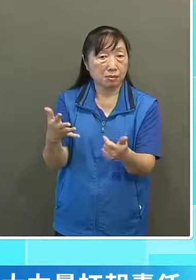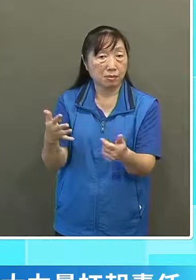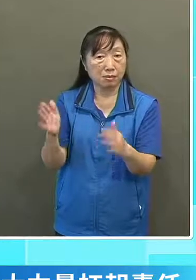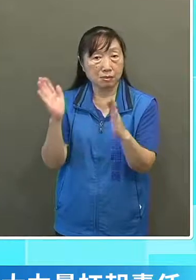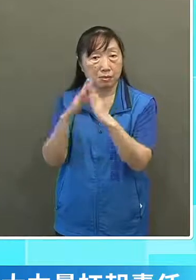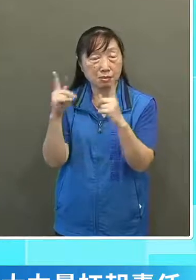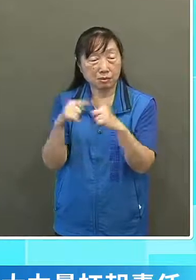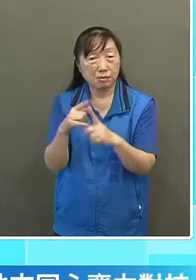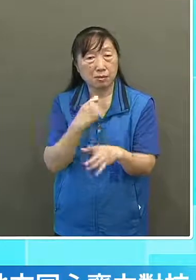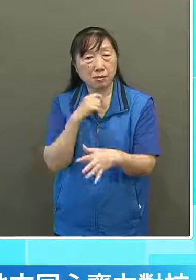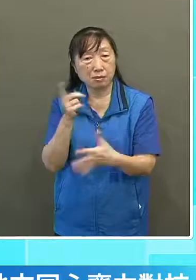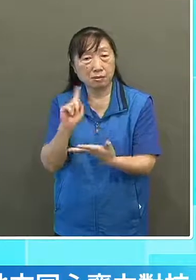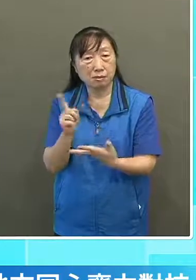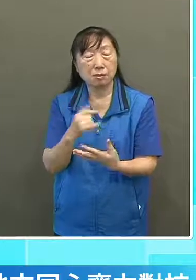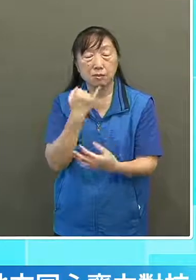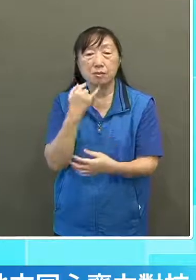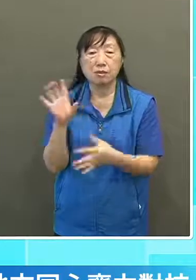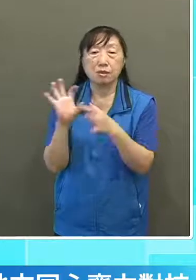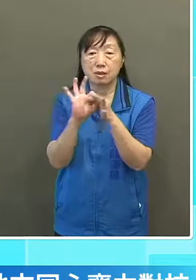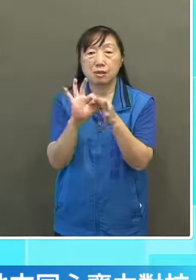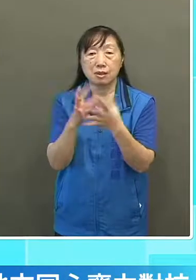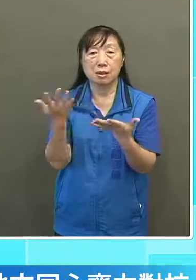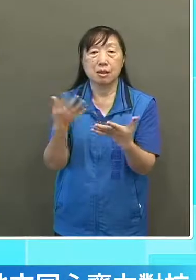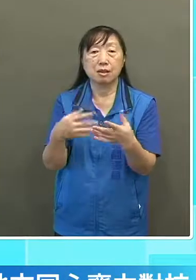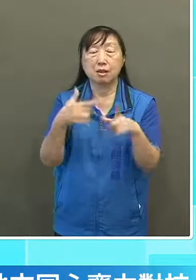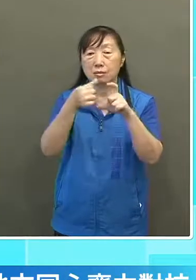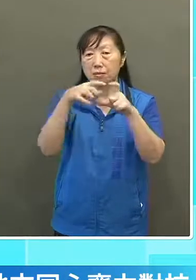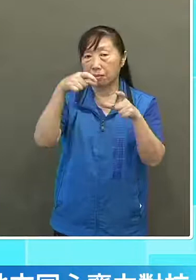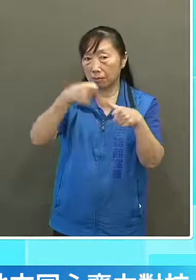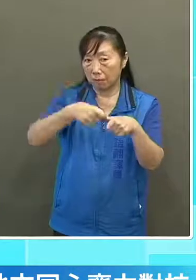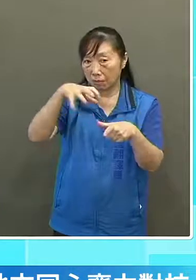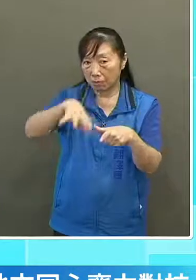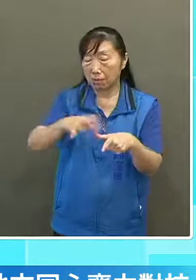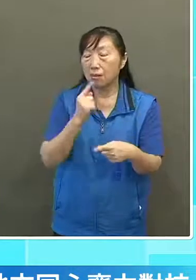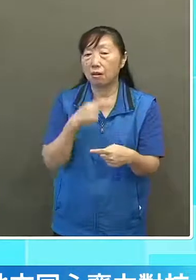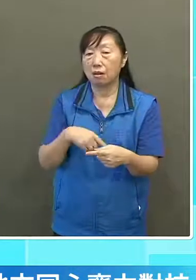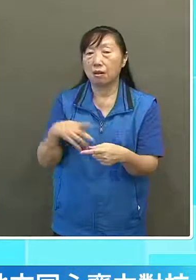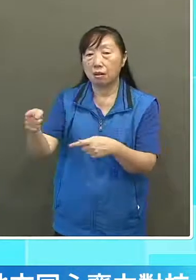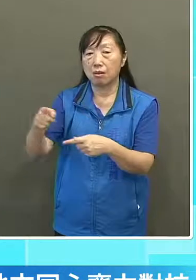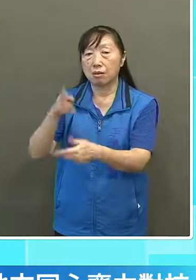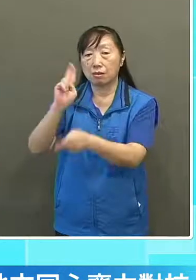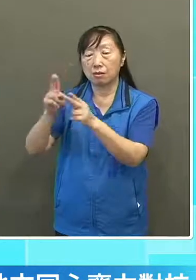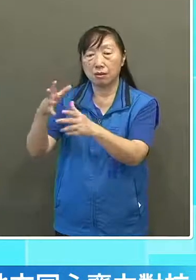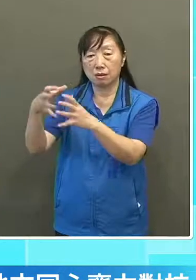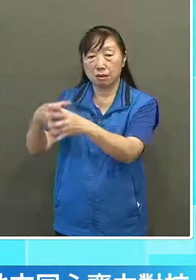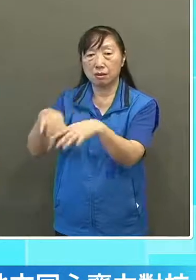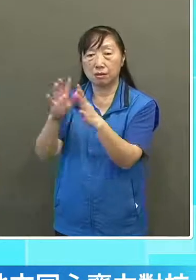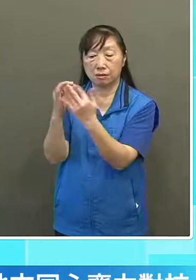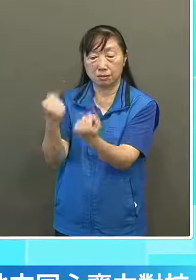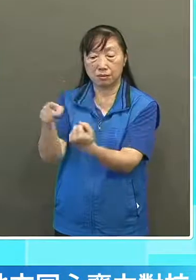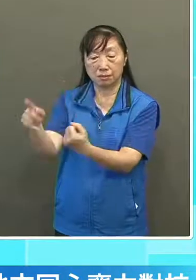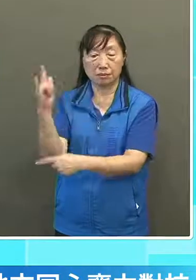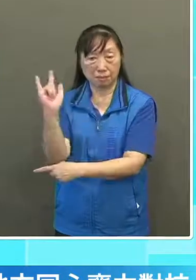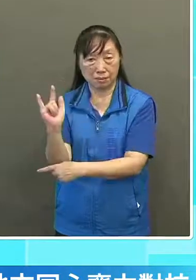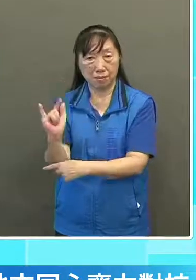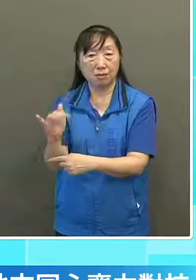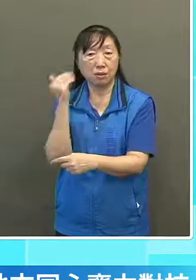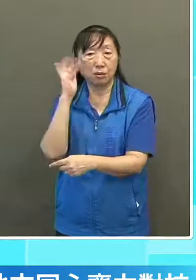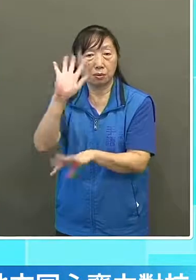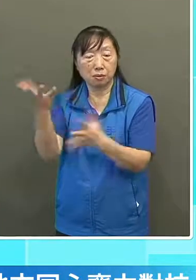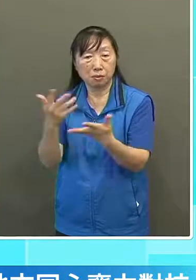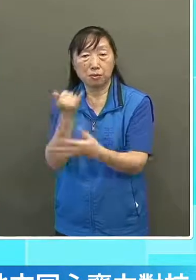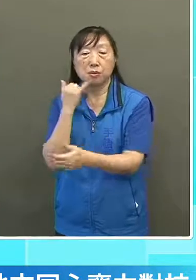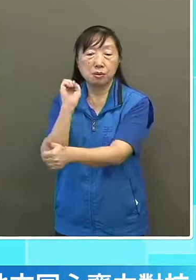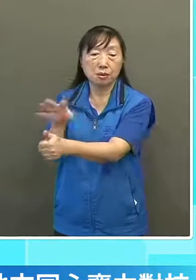联系跟作为，我们的区公所跟我们的前进指挥所都已经进到社区大楼待命，我们立即性的会来做相关的